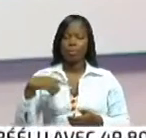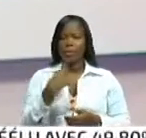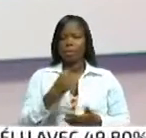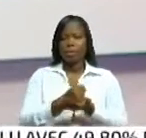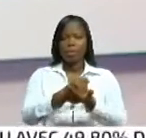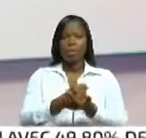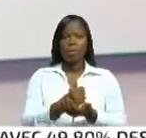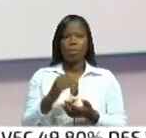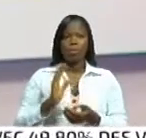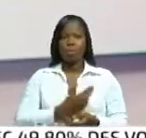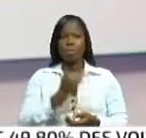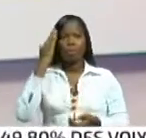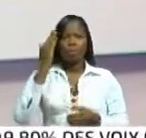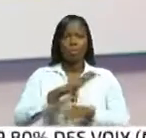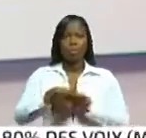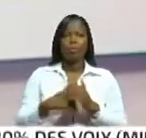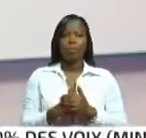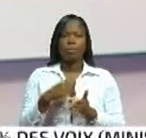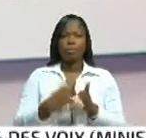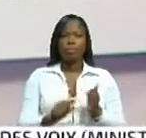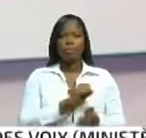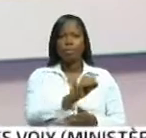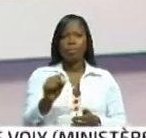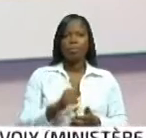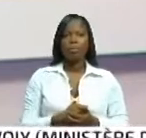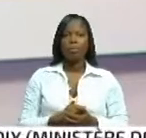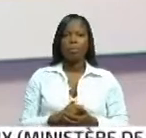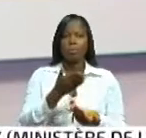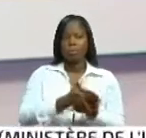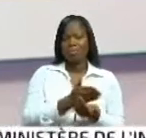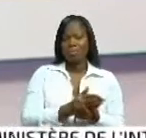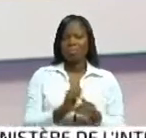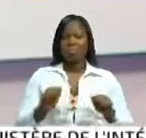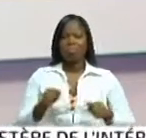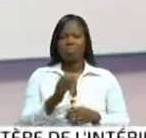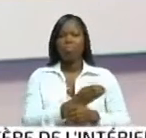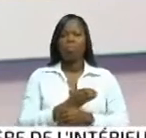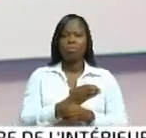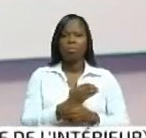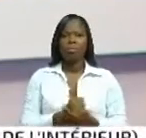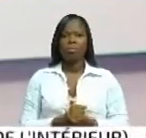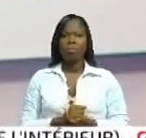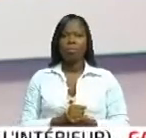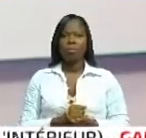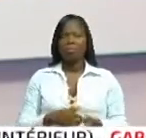connaissons tous je pense que quel que soit le fisea le fichier est contrôlable car à mon avis